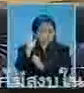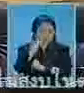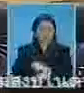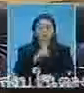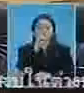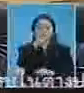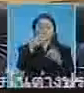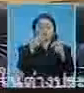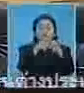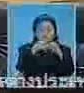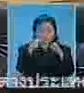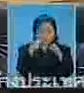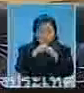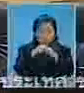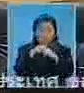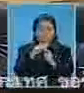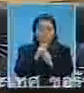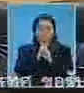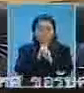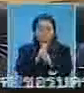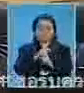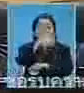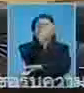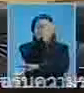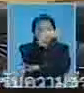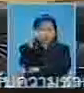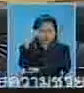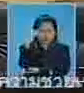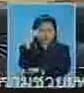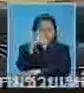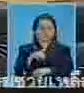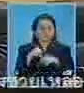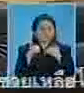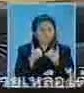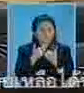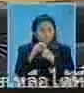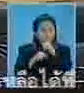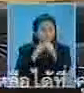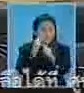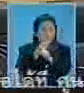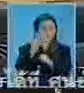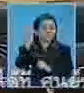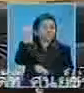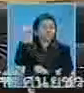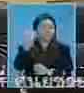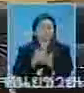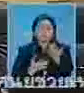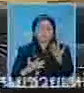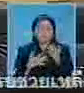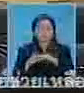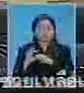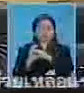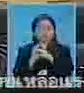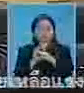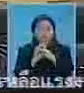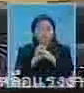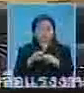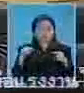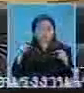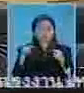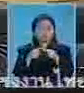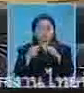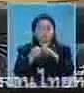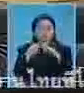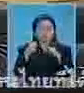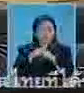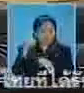ญหาในเวทีระดับชาติที่เรามีในช่วง2ปีที่ผ่านมาเกิดขึ้นจากอะไรก็เกิดขึ้นจากเหตุการณ์